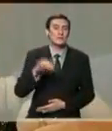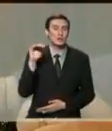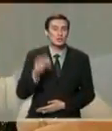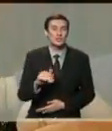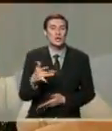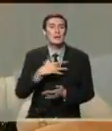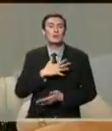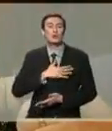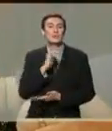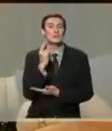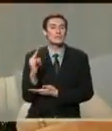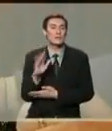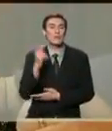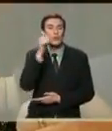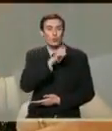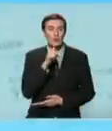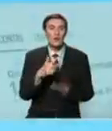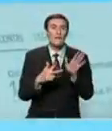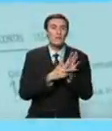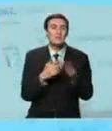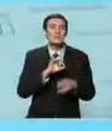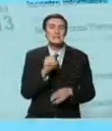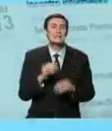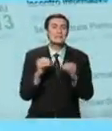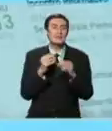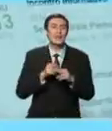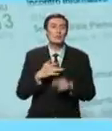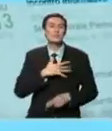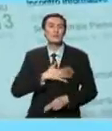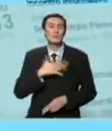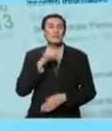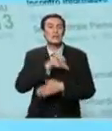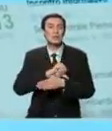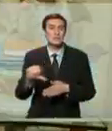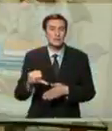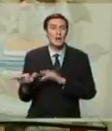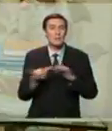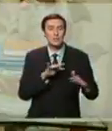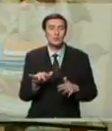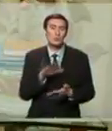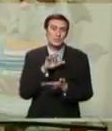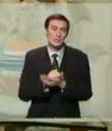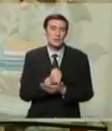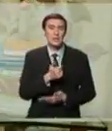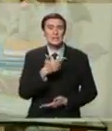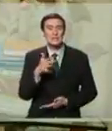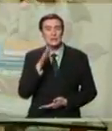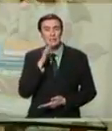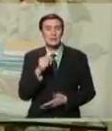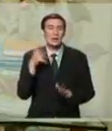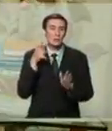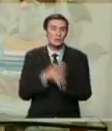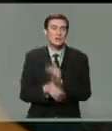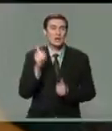3500 приемных детей в год. 8 из 10 – это дети, усыновленные за границей. Процедура занимает обычно несколько лет и